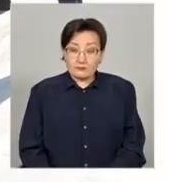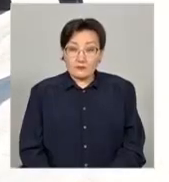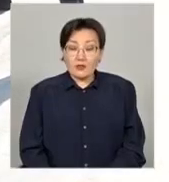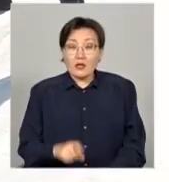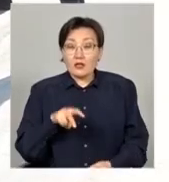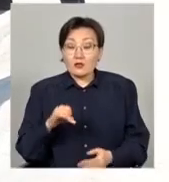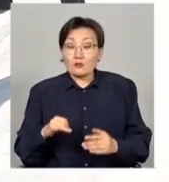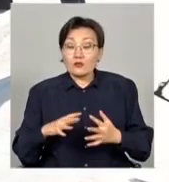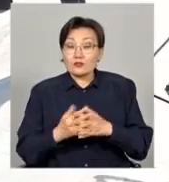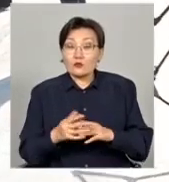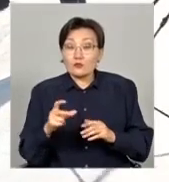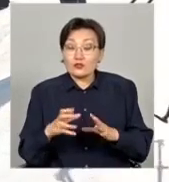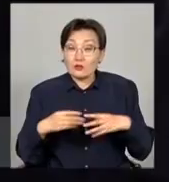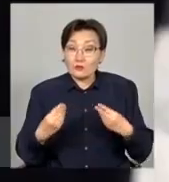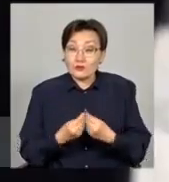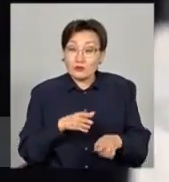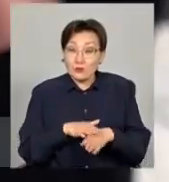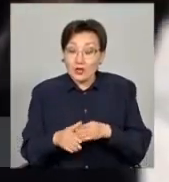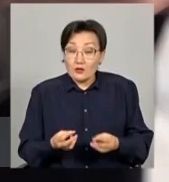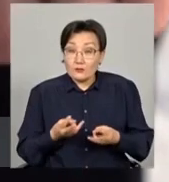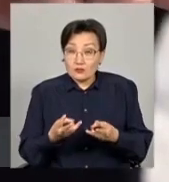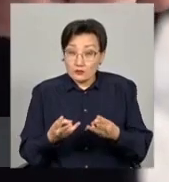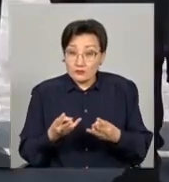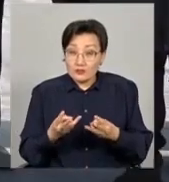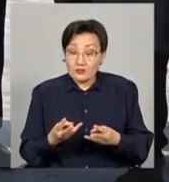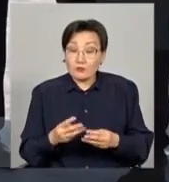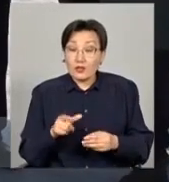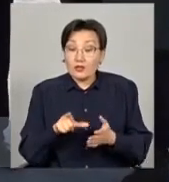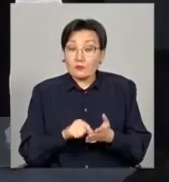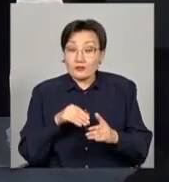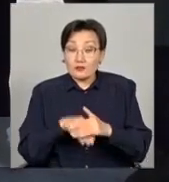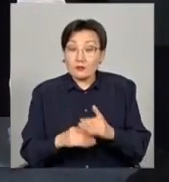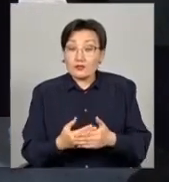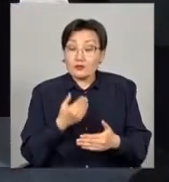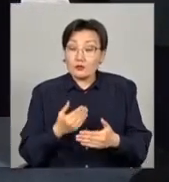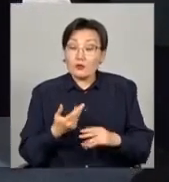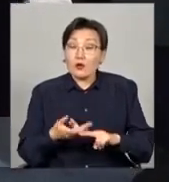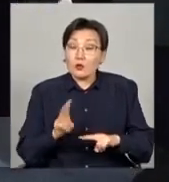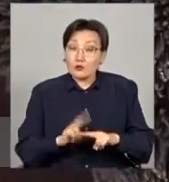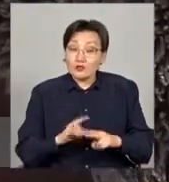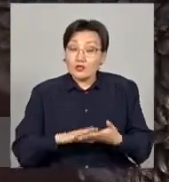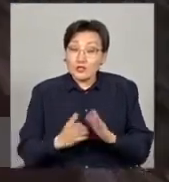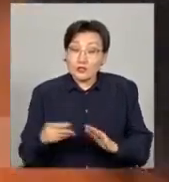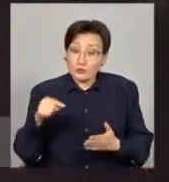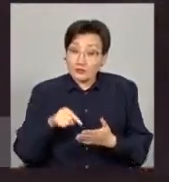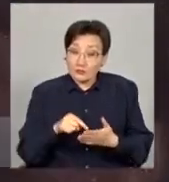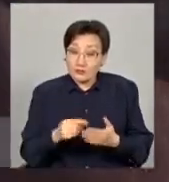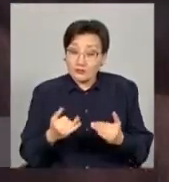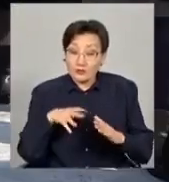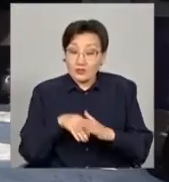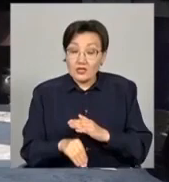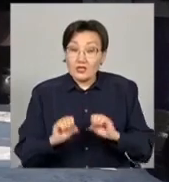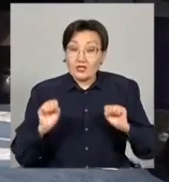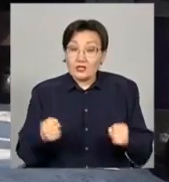Әли ауылындағы 300 отбасы тұтас отын жағып бой жылытады. Зейнетке шығарымызда тұрмыстың бейнетін көрдік деген тұрғындар әсіресе биыл